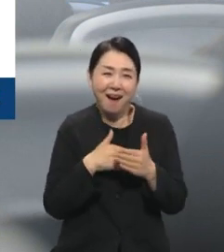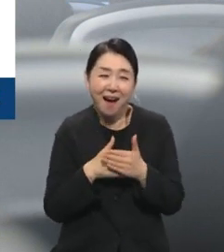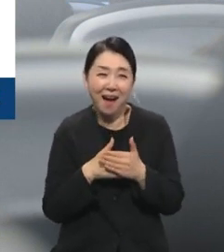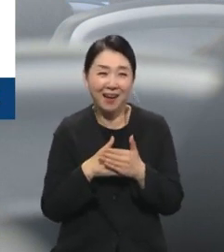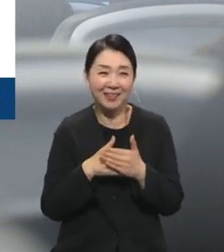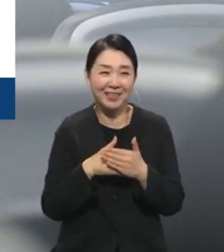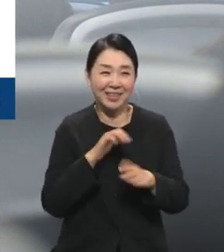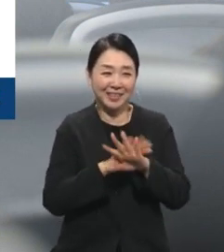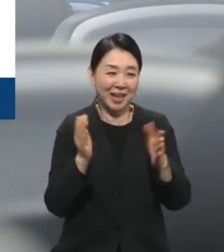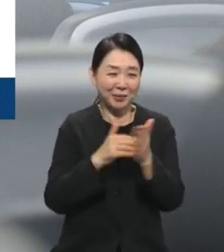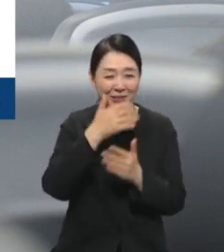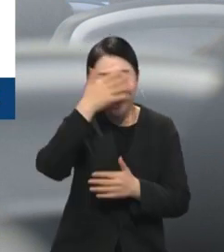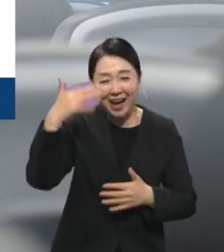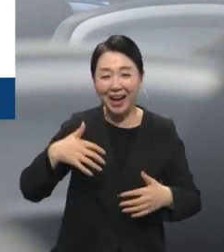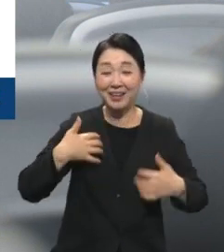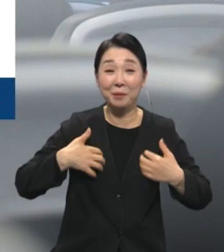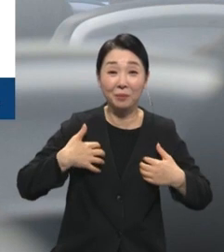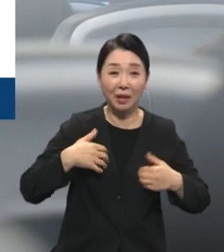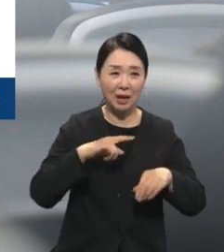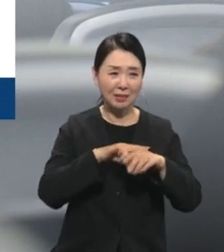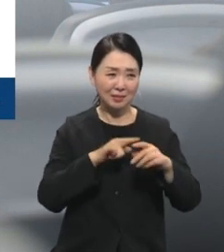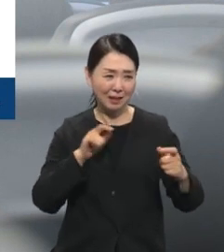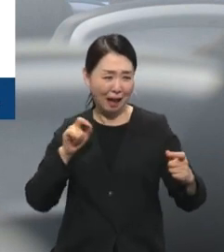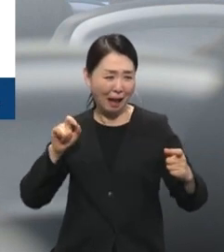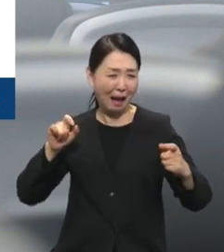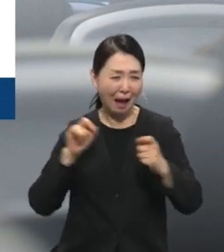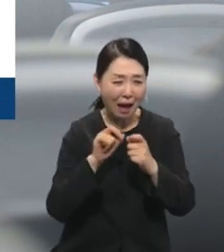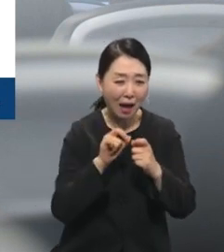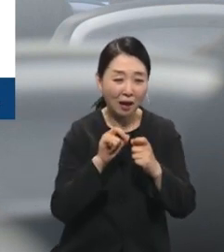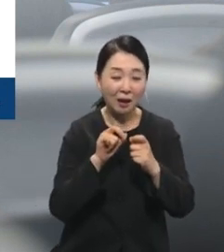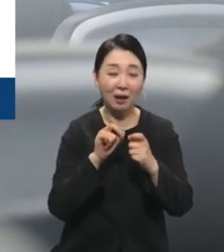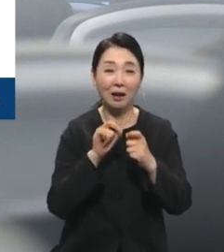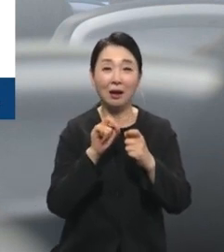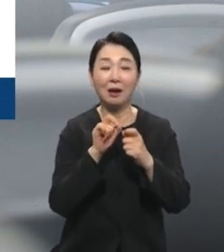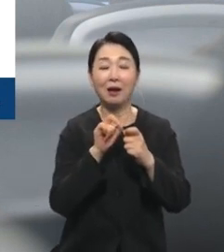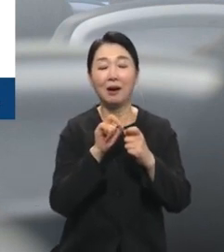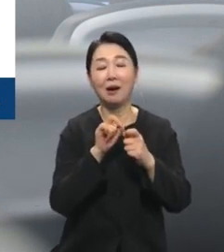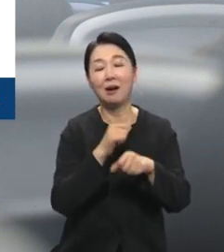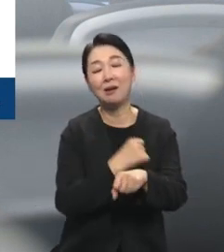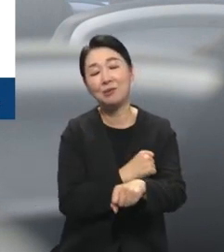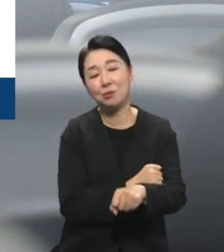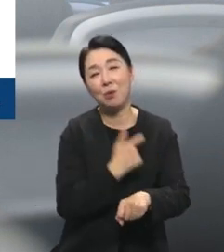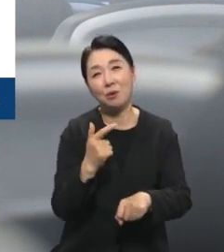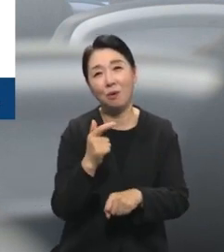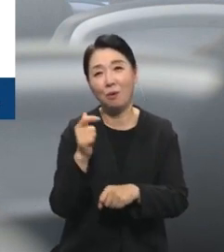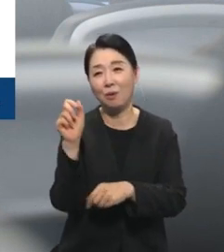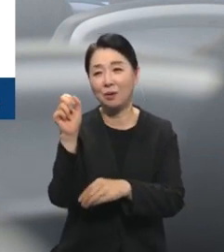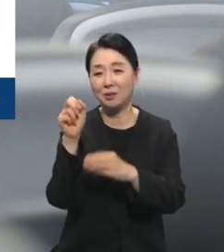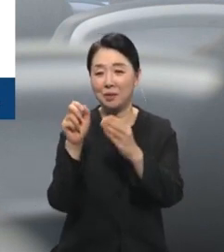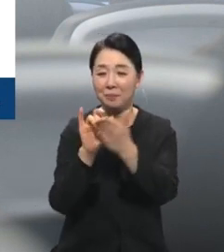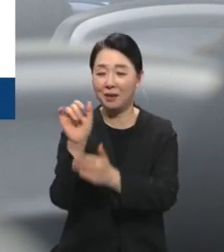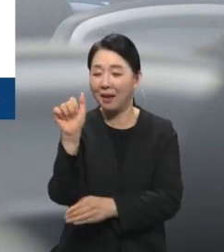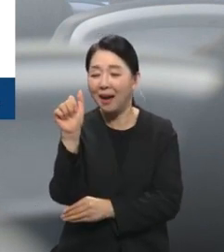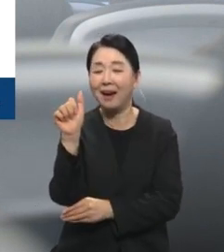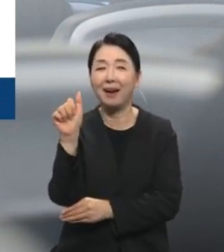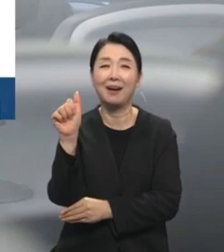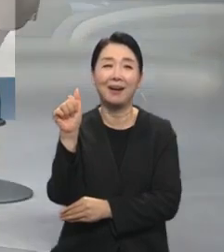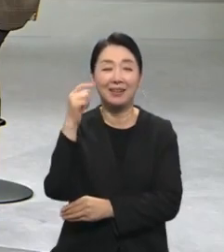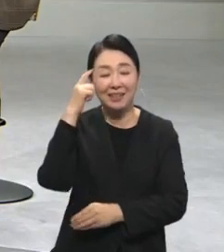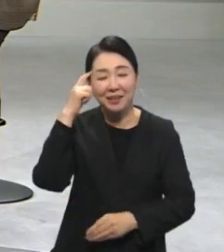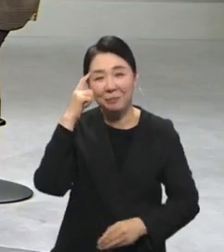도착해서 기쁘다 또 시간 맞추기에서 고생했을이 기장에 대해서 생각이 나니까 좀 웃음이 난다 뭐 이런